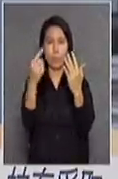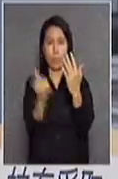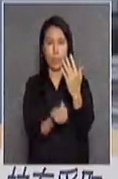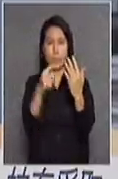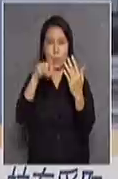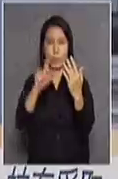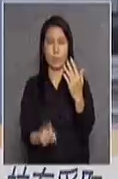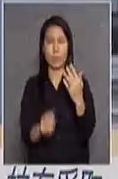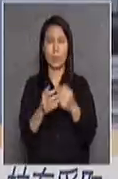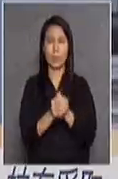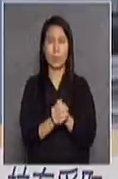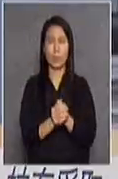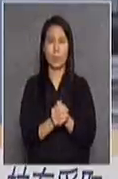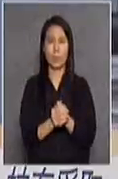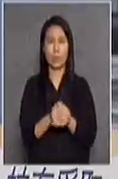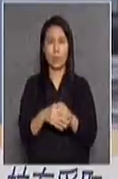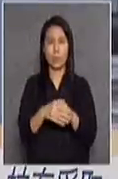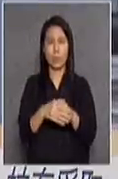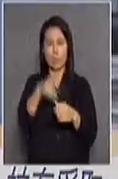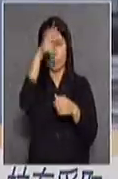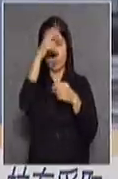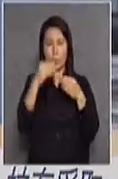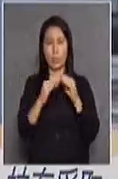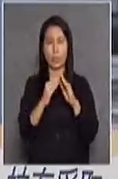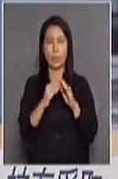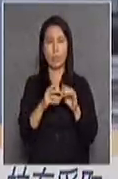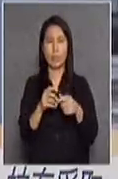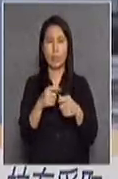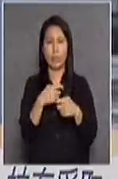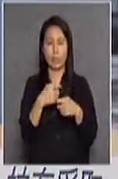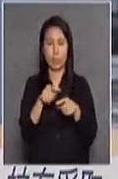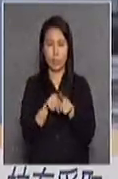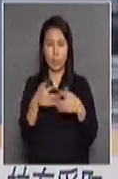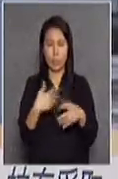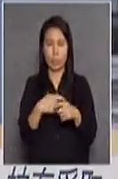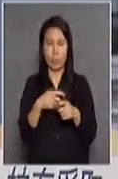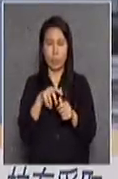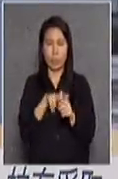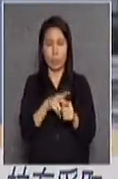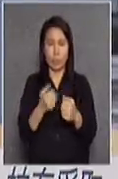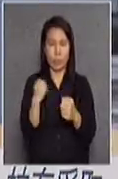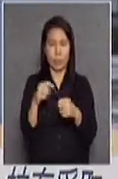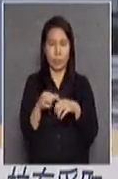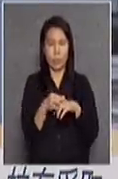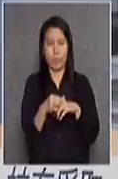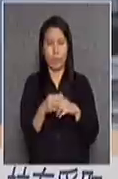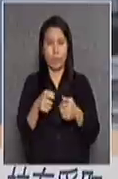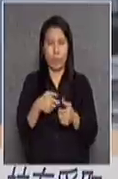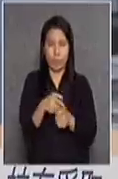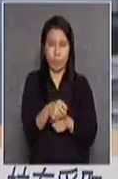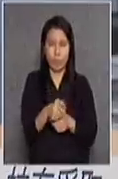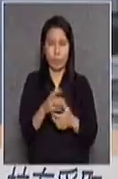5,159,000元，相當於教育局就員工的強制性公積金供款的全